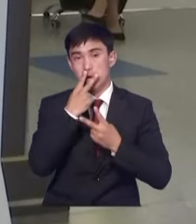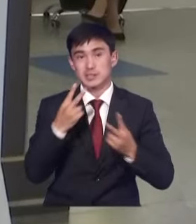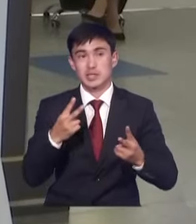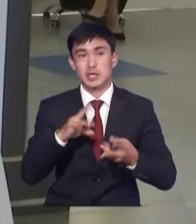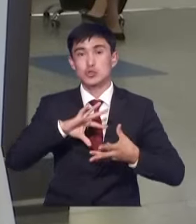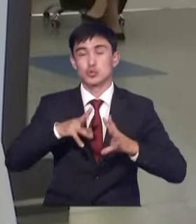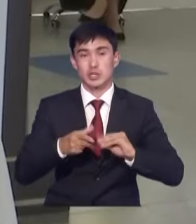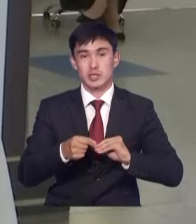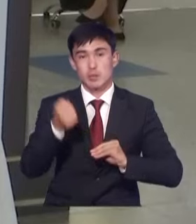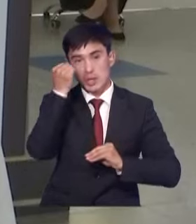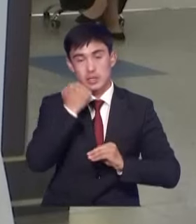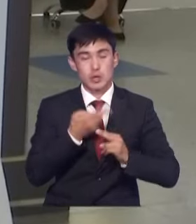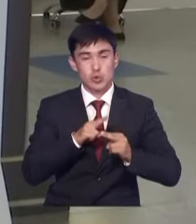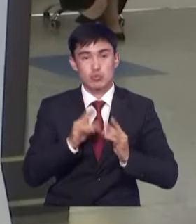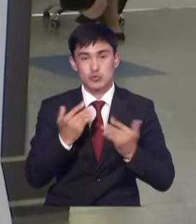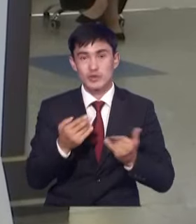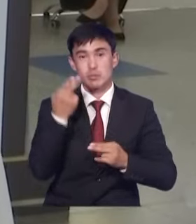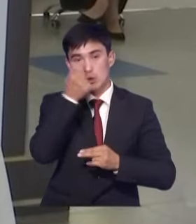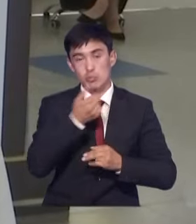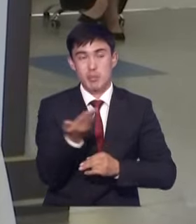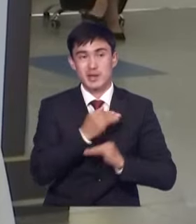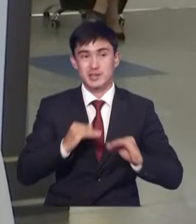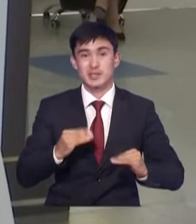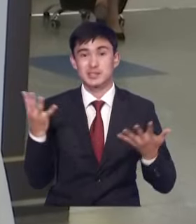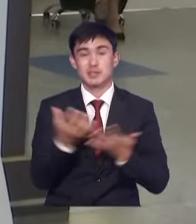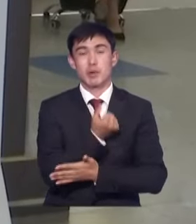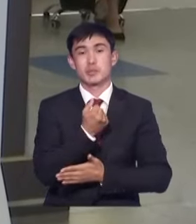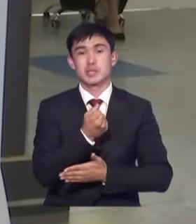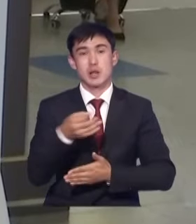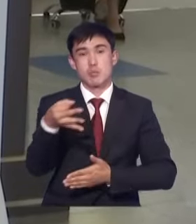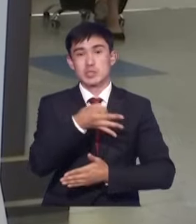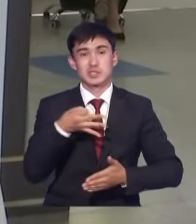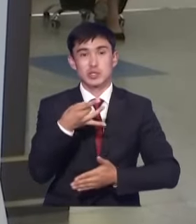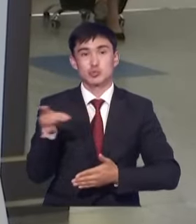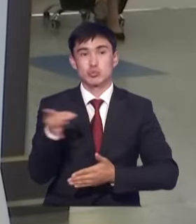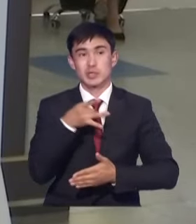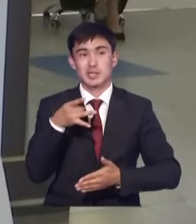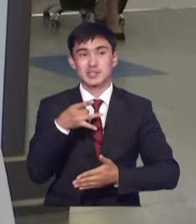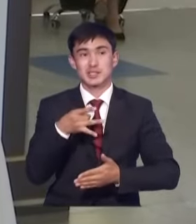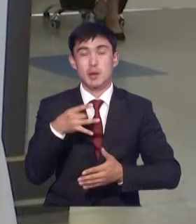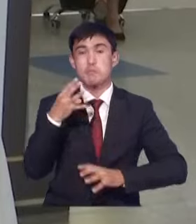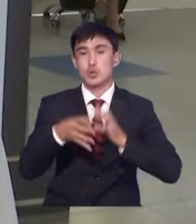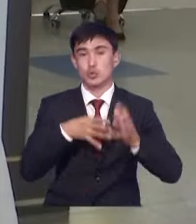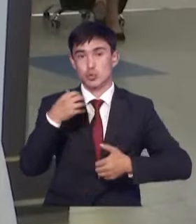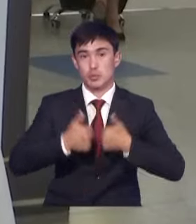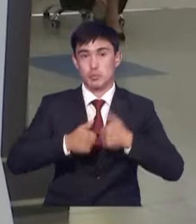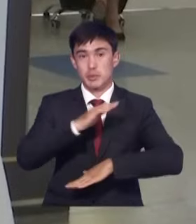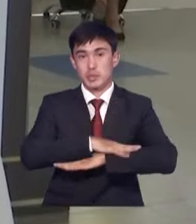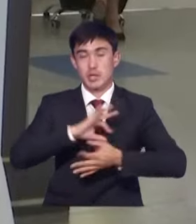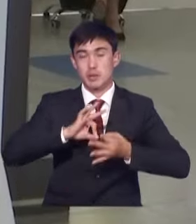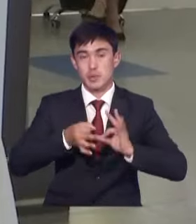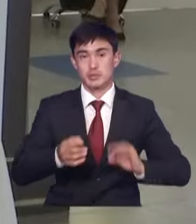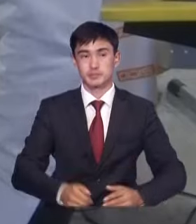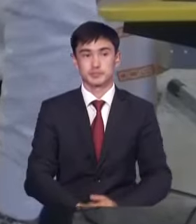ее результат, благодаря которому уже в этом году мои ученики стали победителями областных, республиканских и даже международных предметных